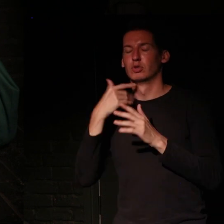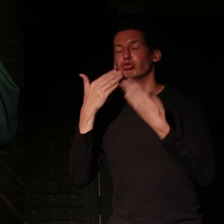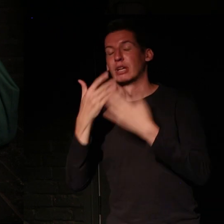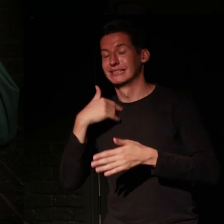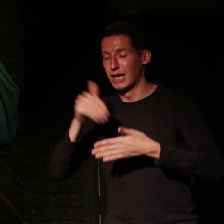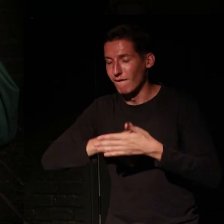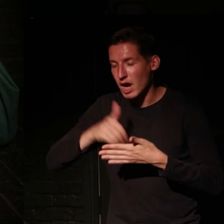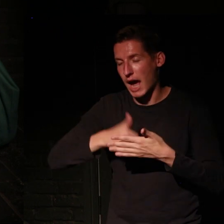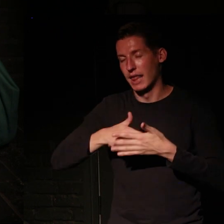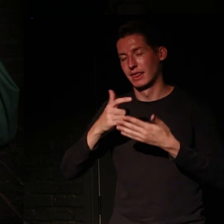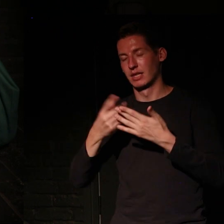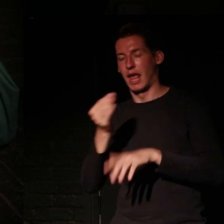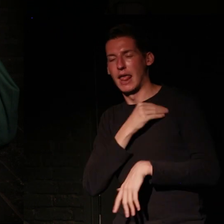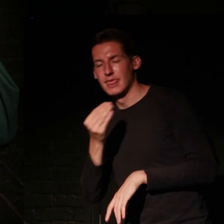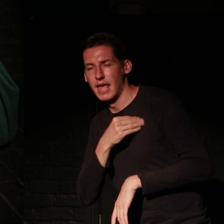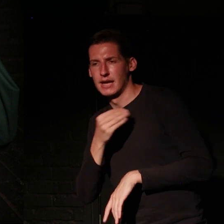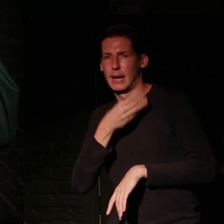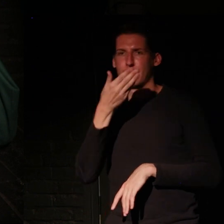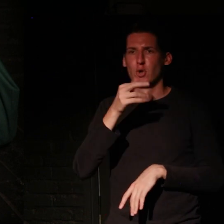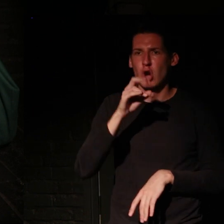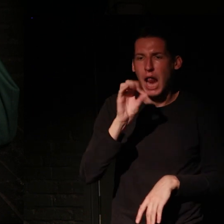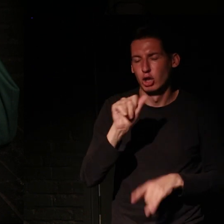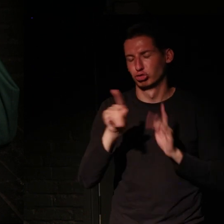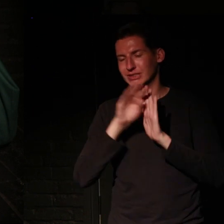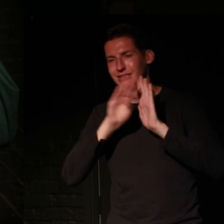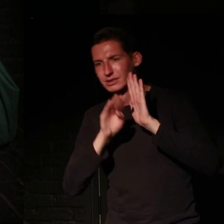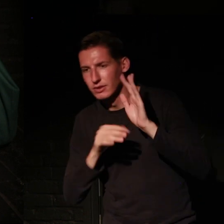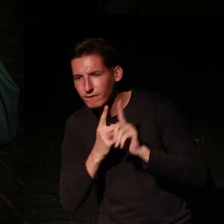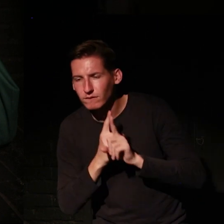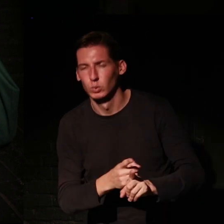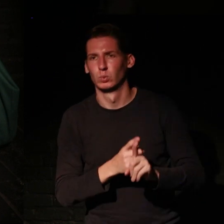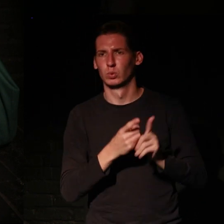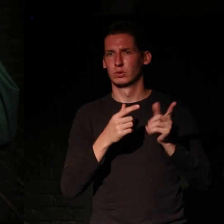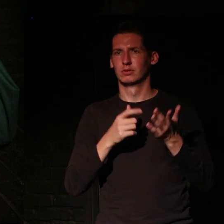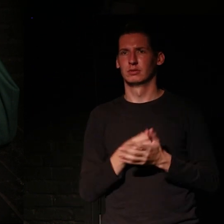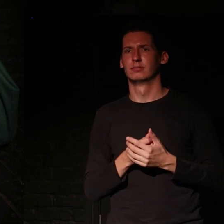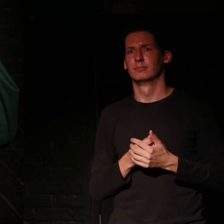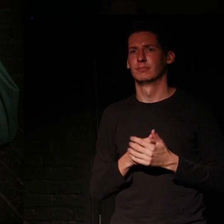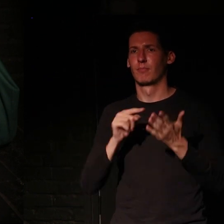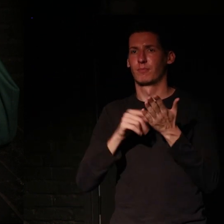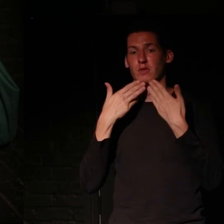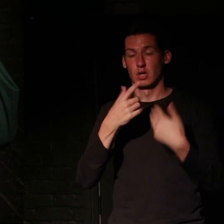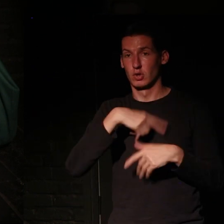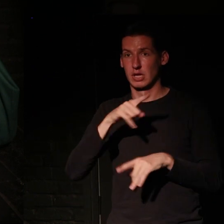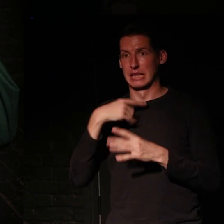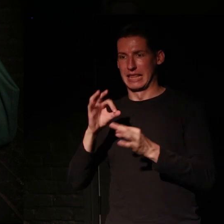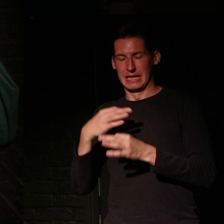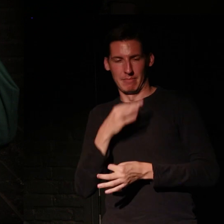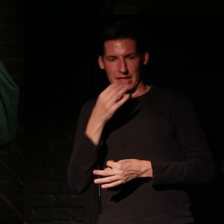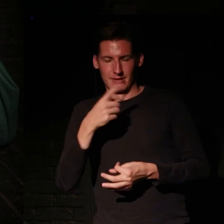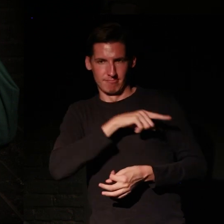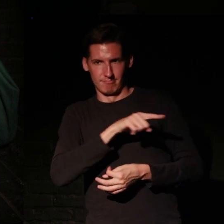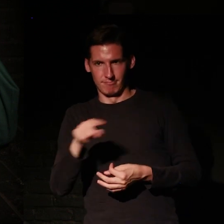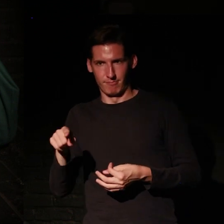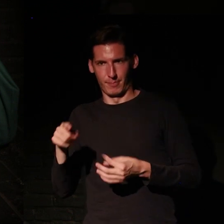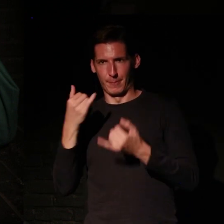uczynkach, w kwestii etyki, moralności, postępowania, zasad i tak dalej w życiu. I teraz moje pytanie jest takie, czy